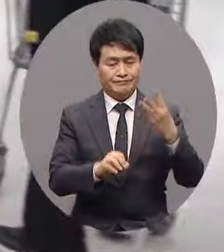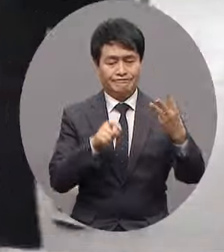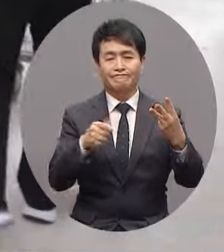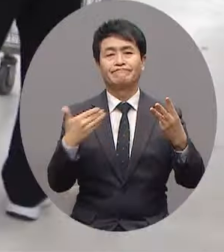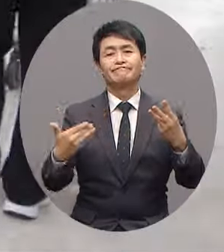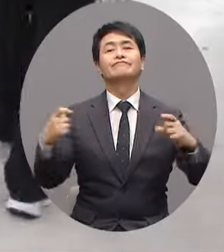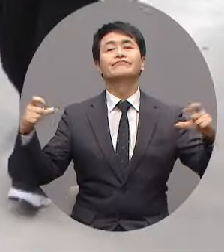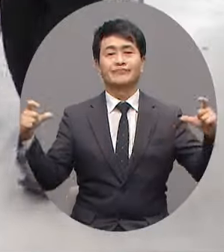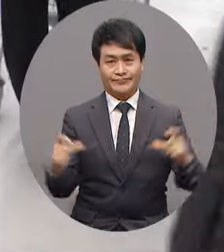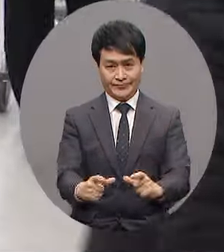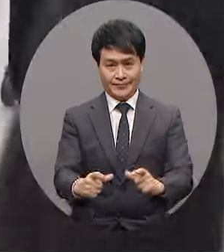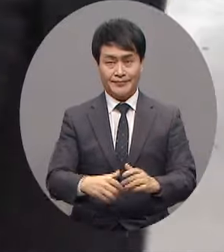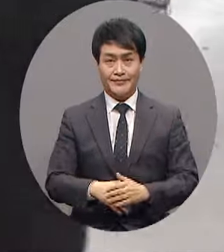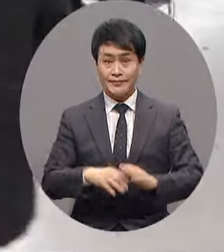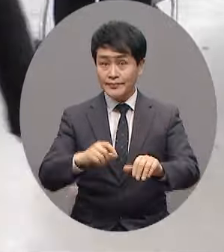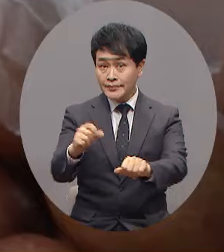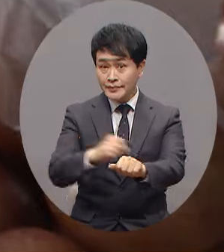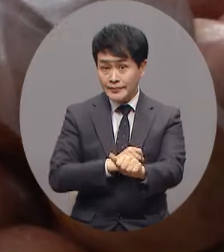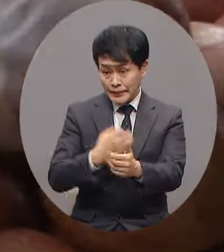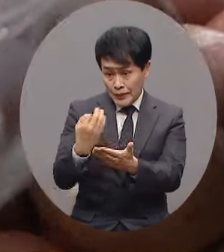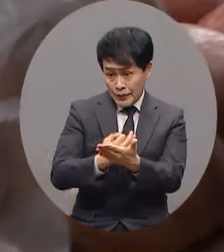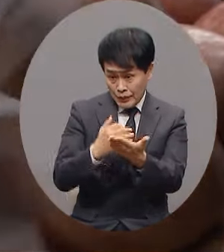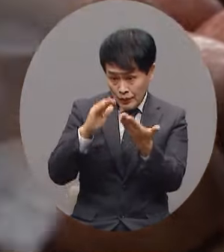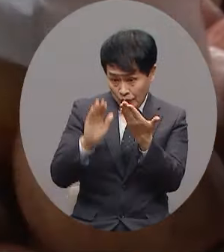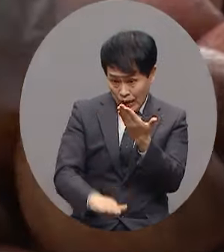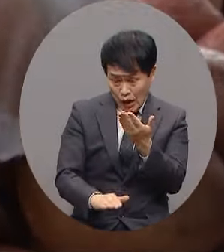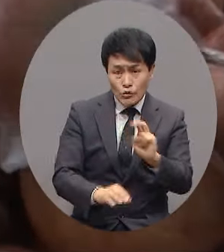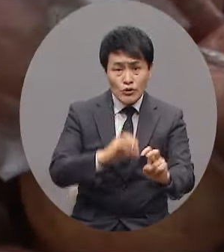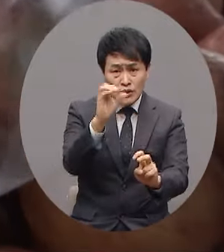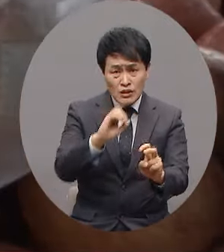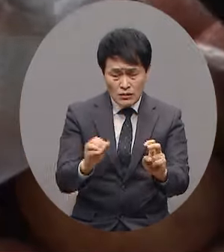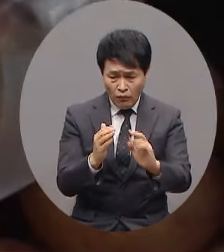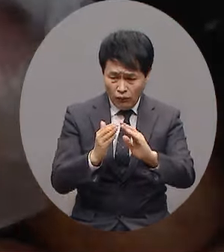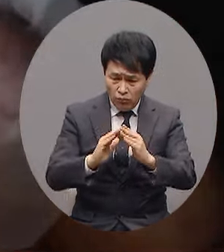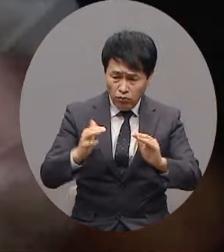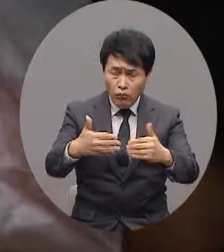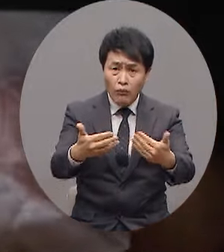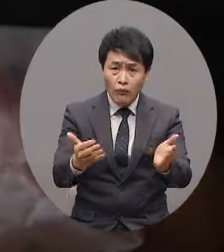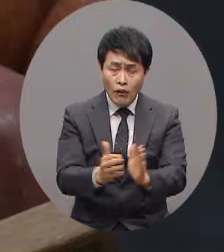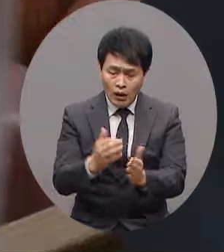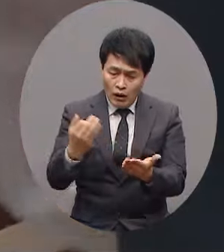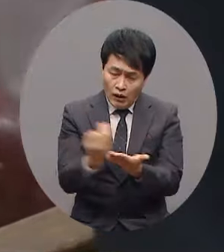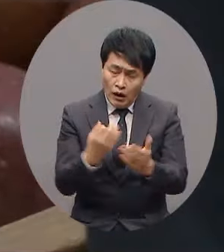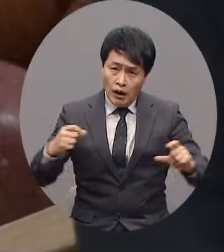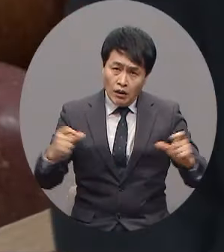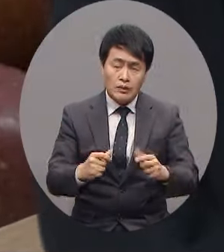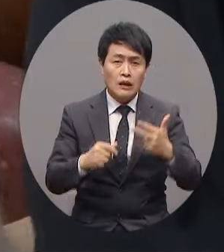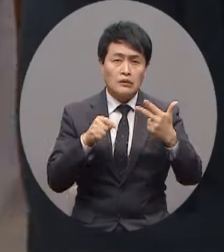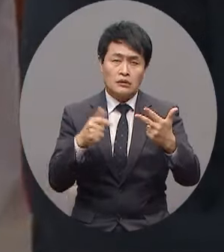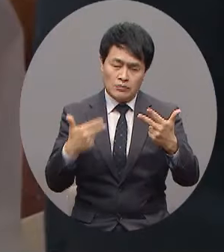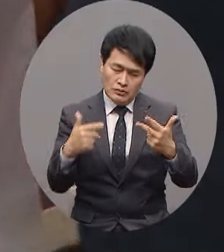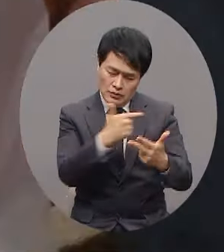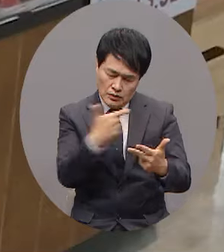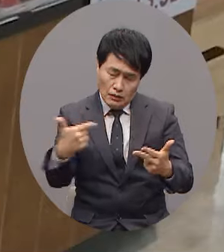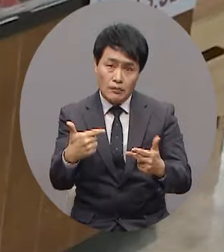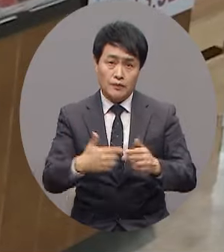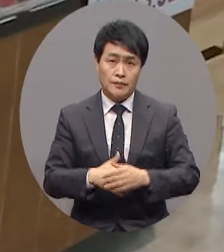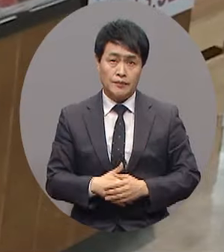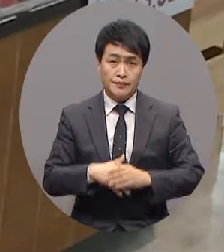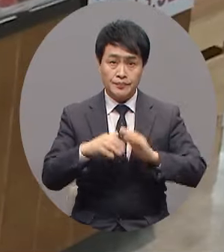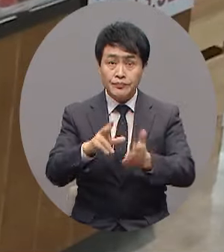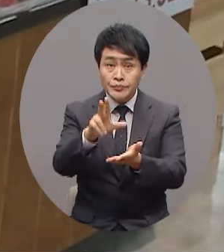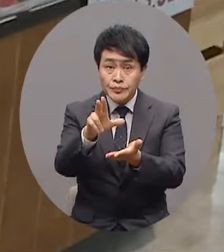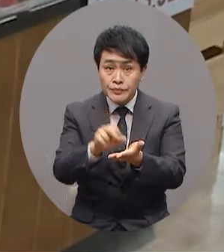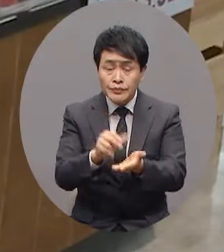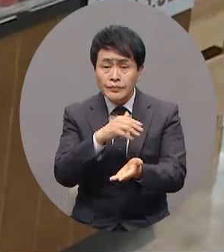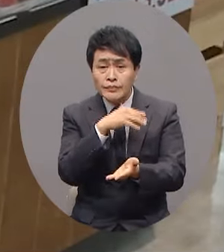3.9% 줄었습니다. 특히 소득 하위 20%인 저소득층에서 감소폭이 7.7%로 가장 컸습니다.